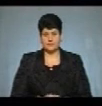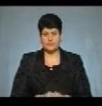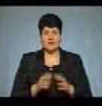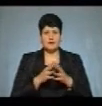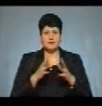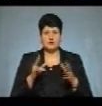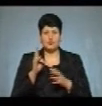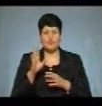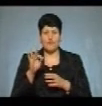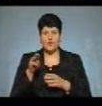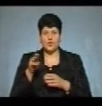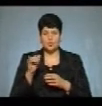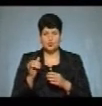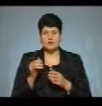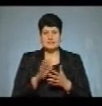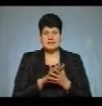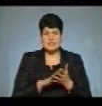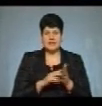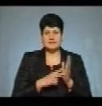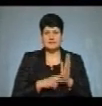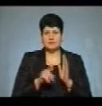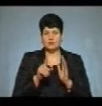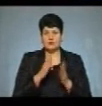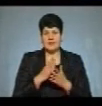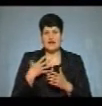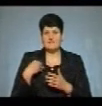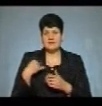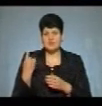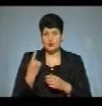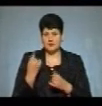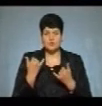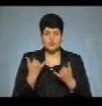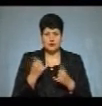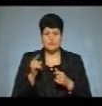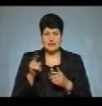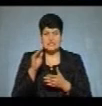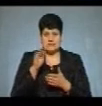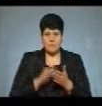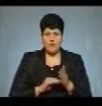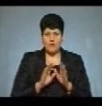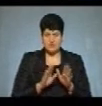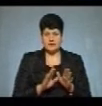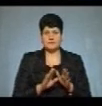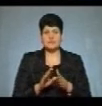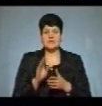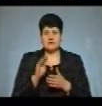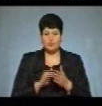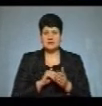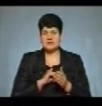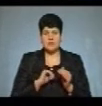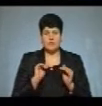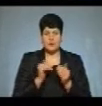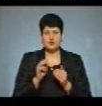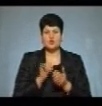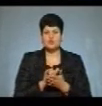Найбільшу квоту реєстраційних карток заяв 71 мала Львівська область. На сьогодні вона заповнена. Заповнили і найменшу квоту в